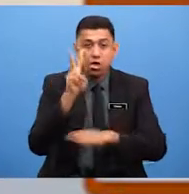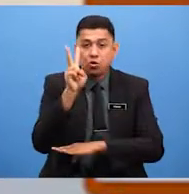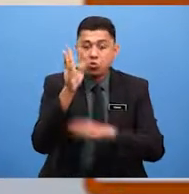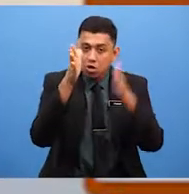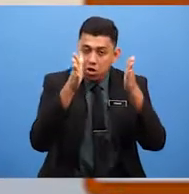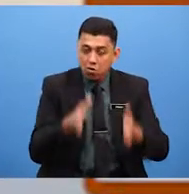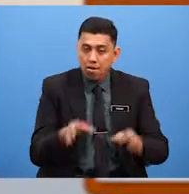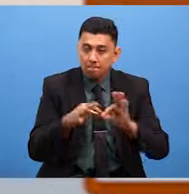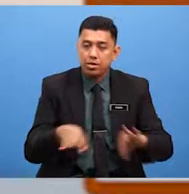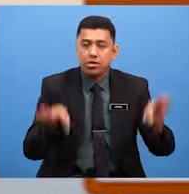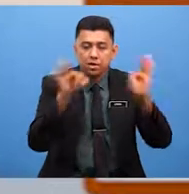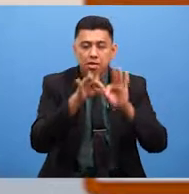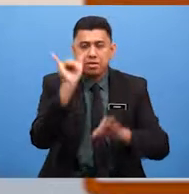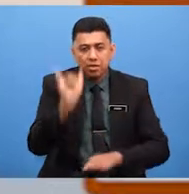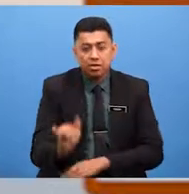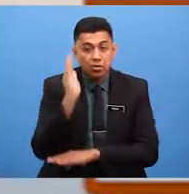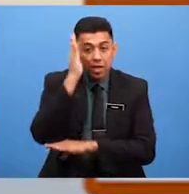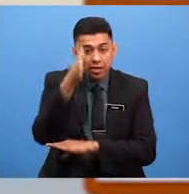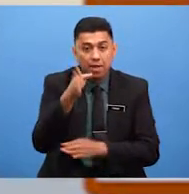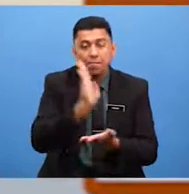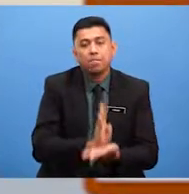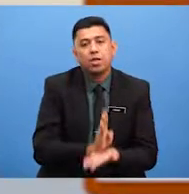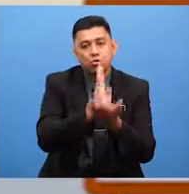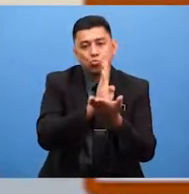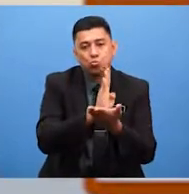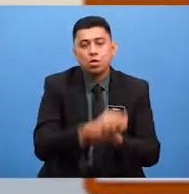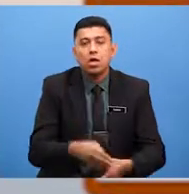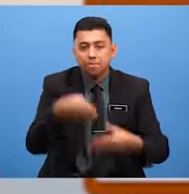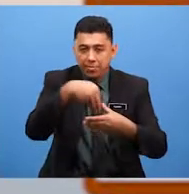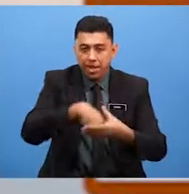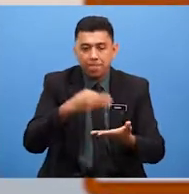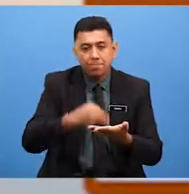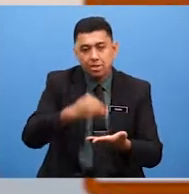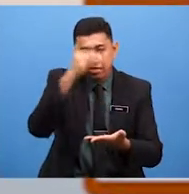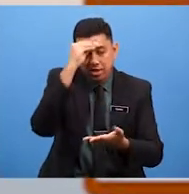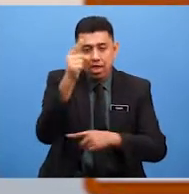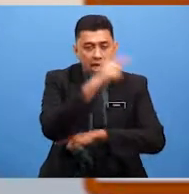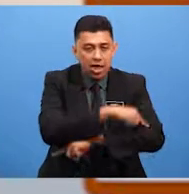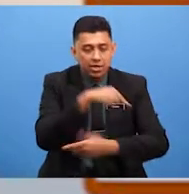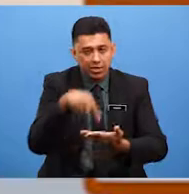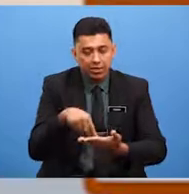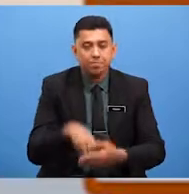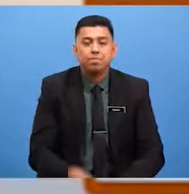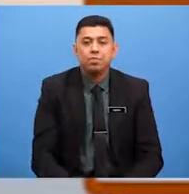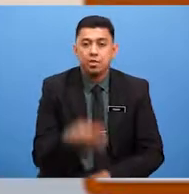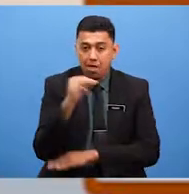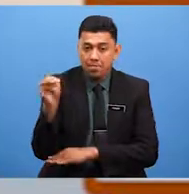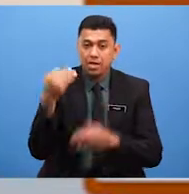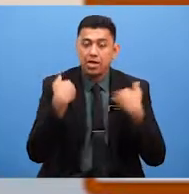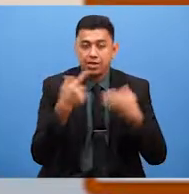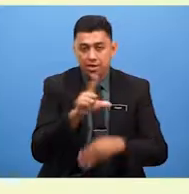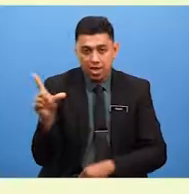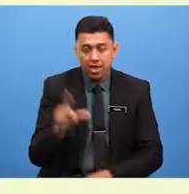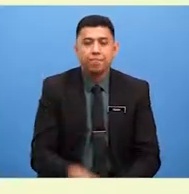dua orang penting yang akan membantu kita dalam pembelajaran hari ini. Mereka